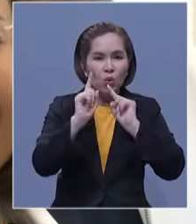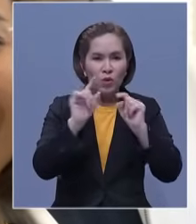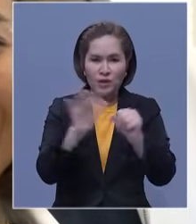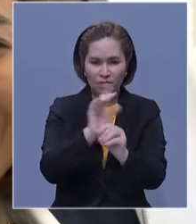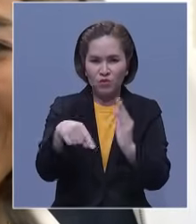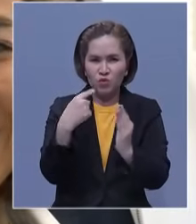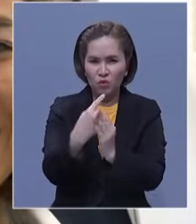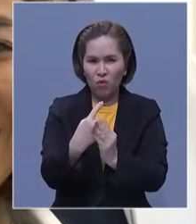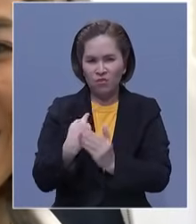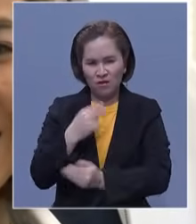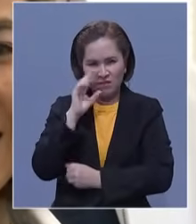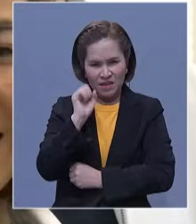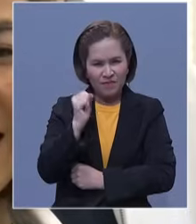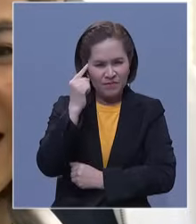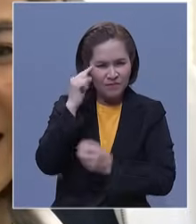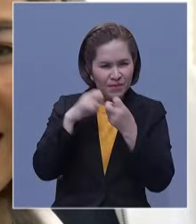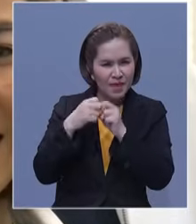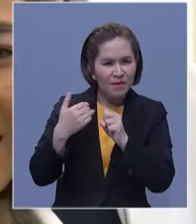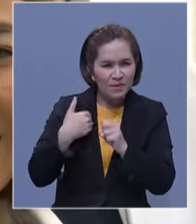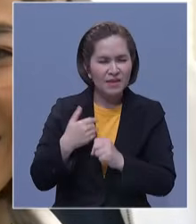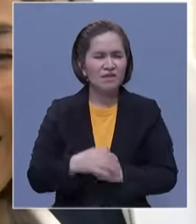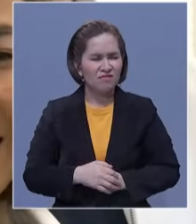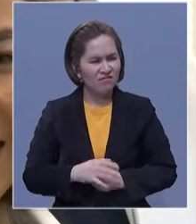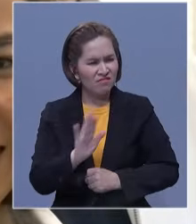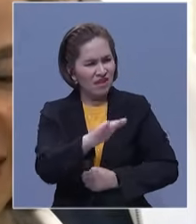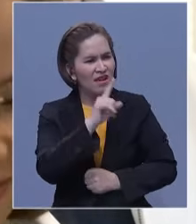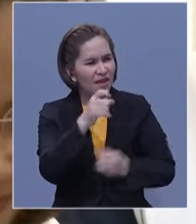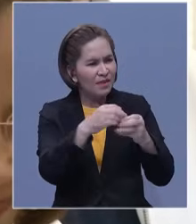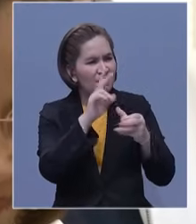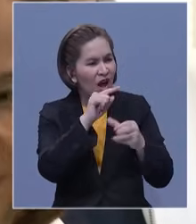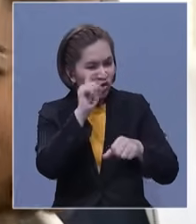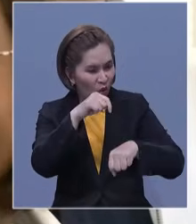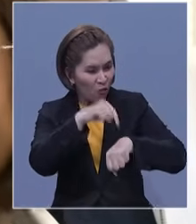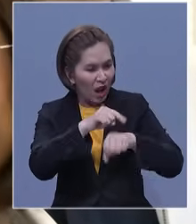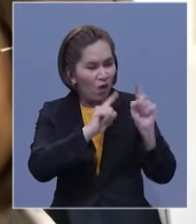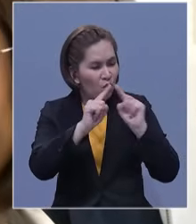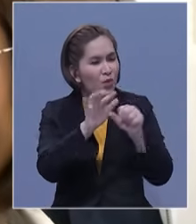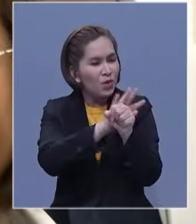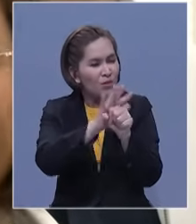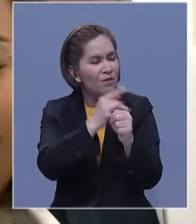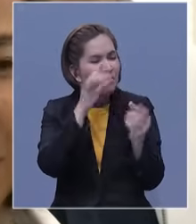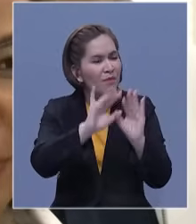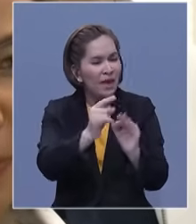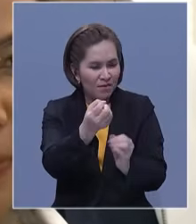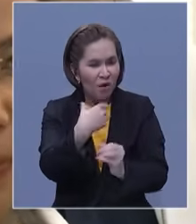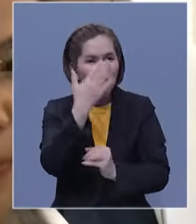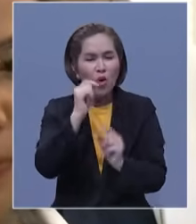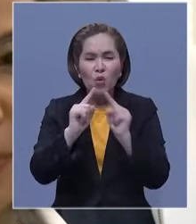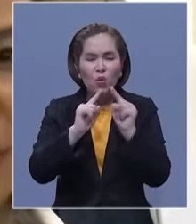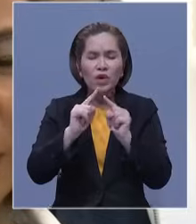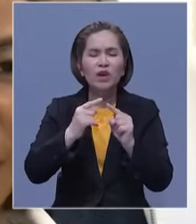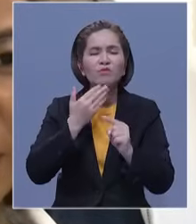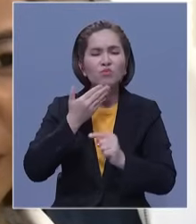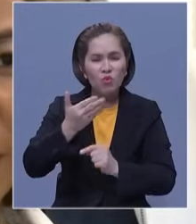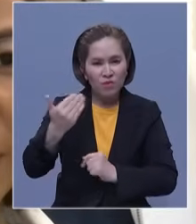งสงสัยมีปัญหาผมก็ถามแล้วตกลงต้องคุยกันสักเอาเวลาเท่าไหร่ดีสักกี่นาทีถึงจะไม่มีปัญหาเราก็คุยกันตลอ